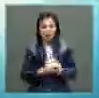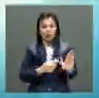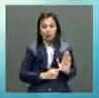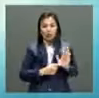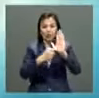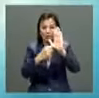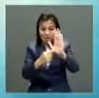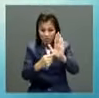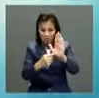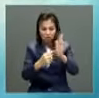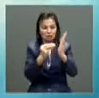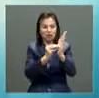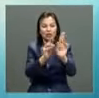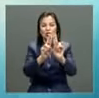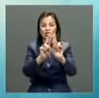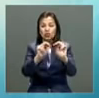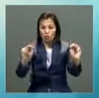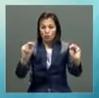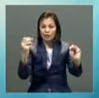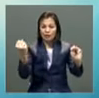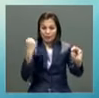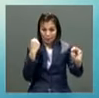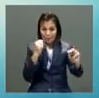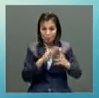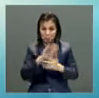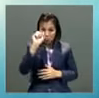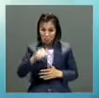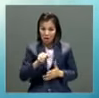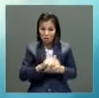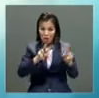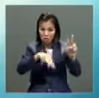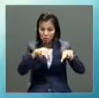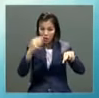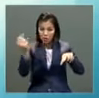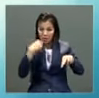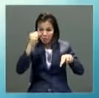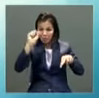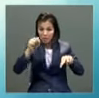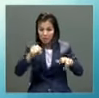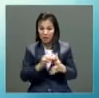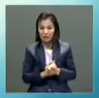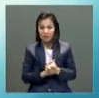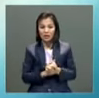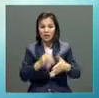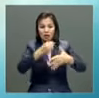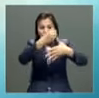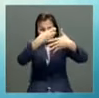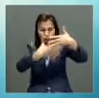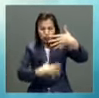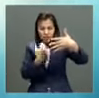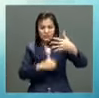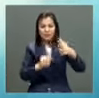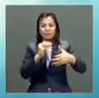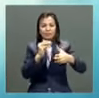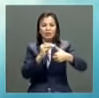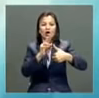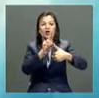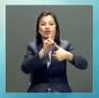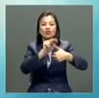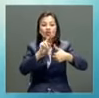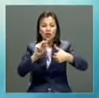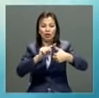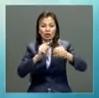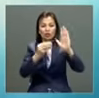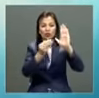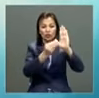อขึ้นมาอย่างนนทบุรีเนี่ยเข้มข้นด้วยหรือเปล่านำเรียนขึ้นมาว่าเรียงมาเป็นอันดับ10อันดับสูงสุดนนทบุรีอันดับที่1ก